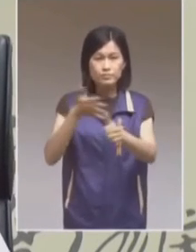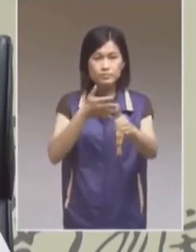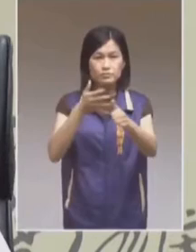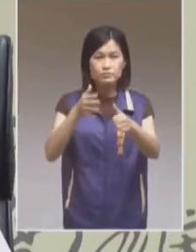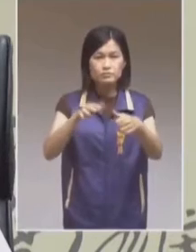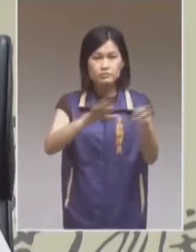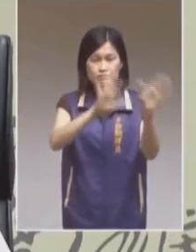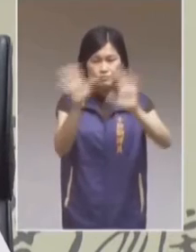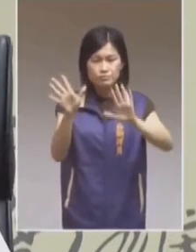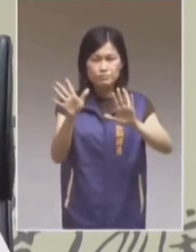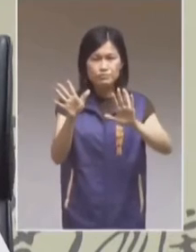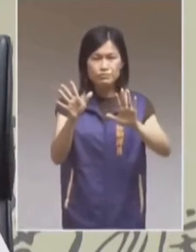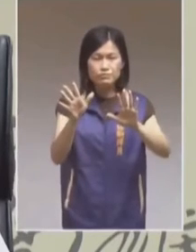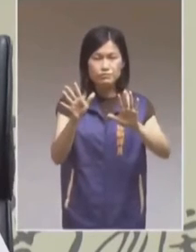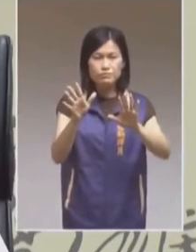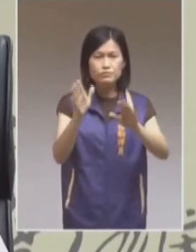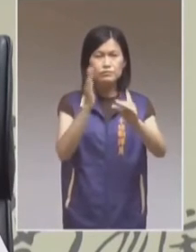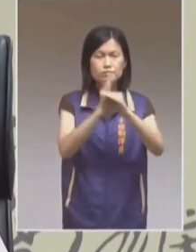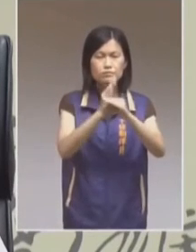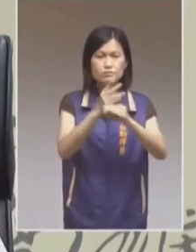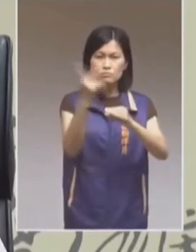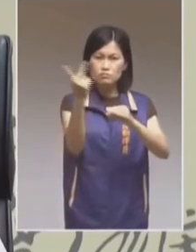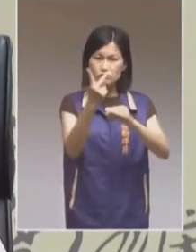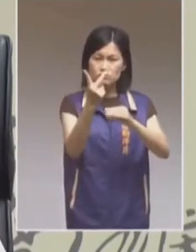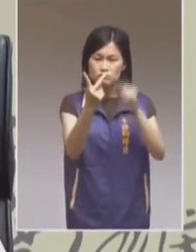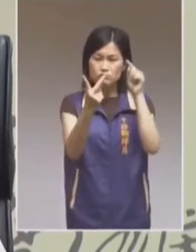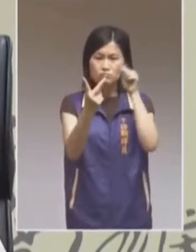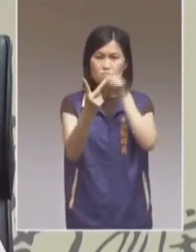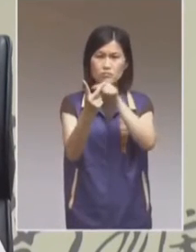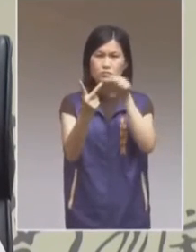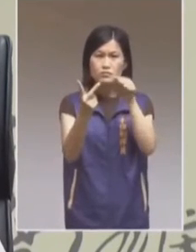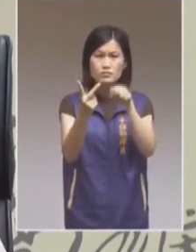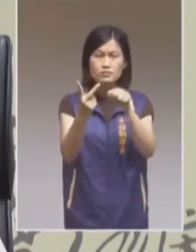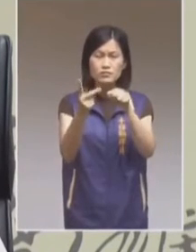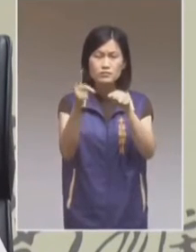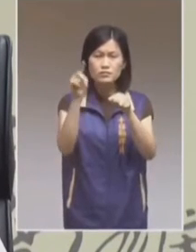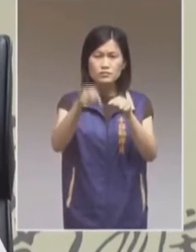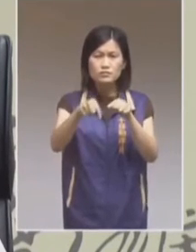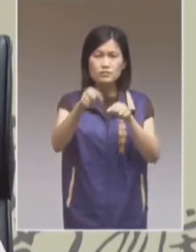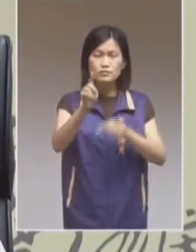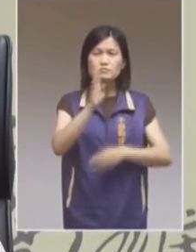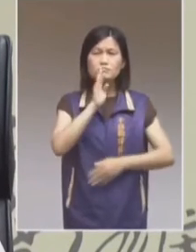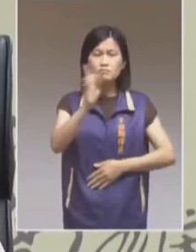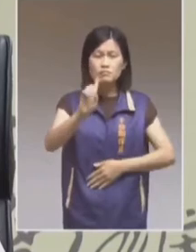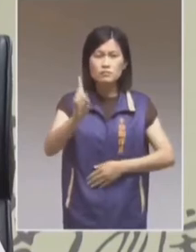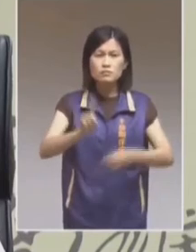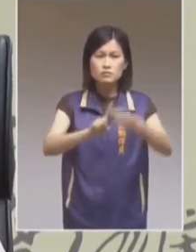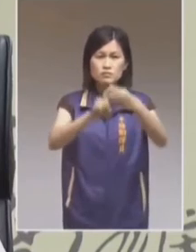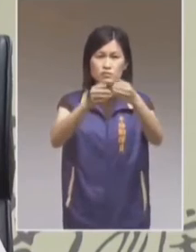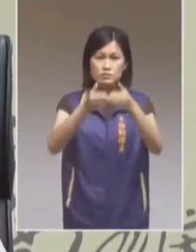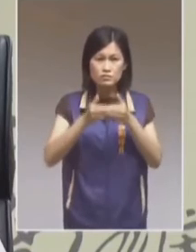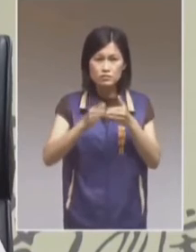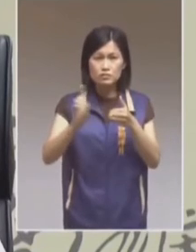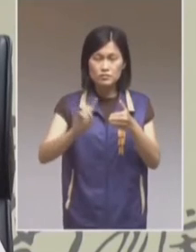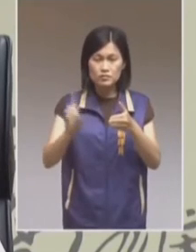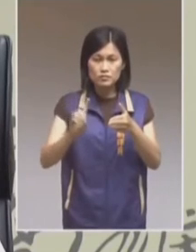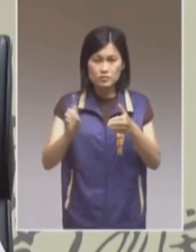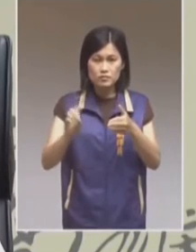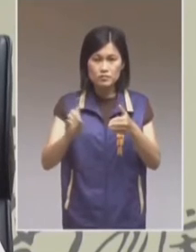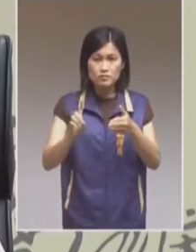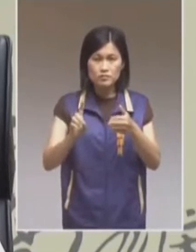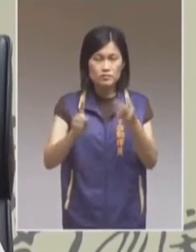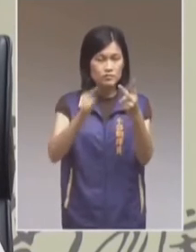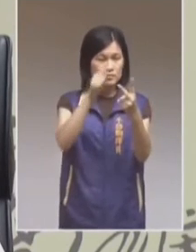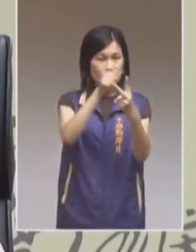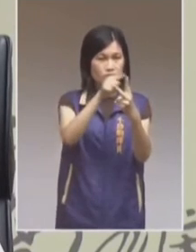两例，那两例这个部分那最主要是在一个